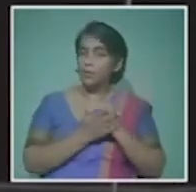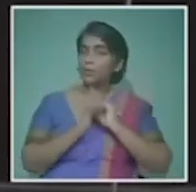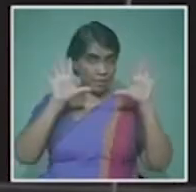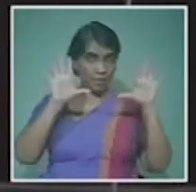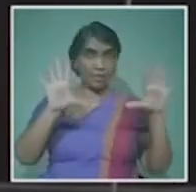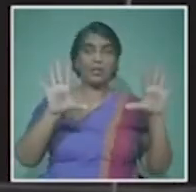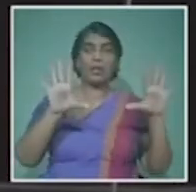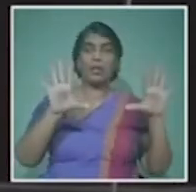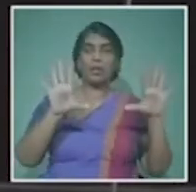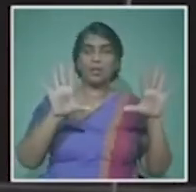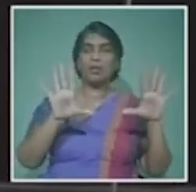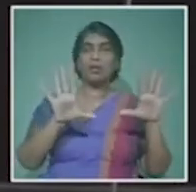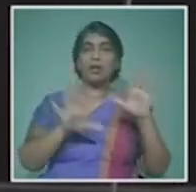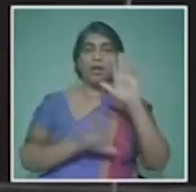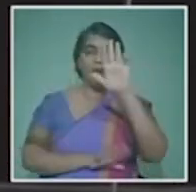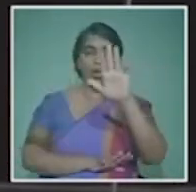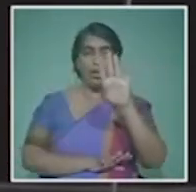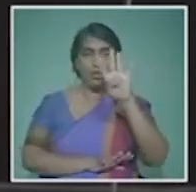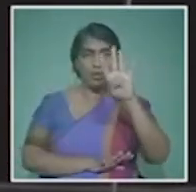කරගත්තාම